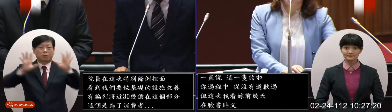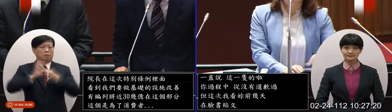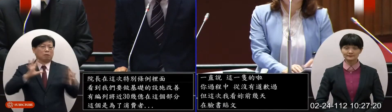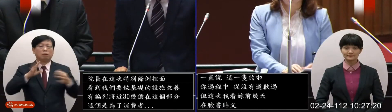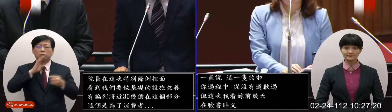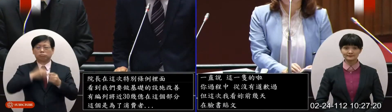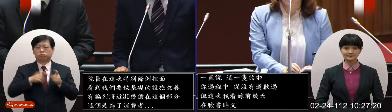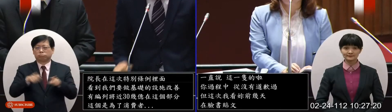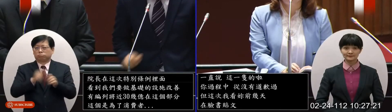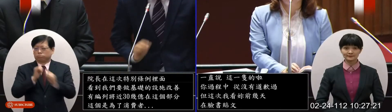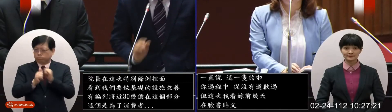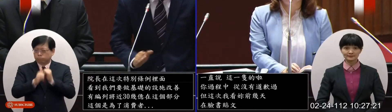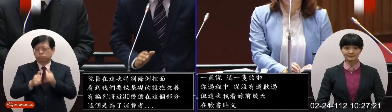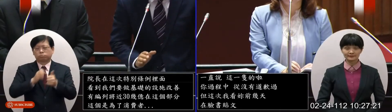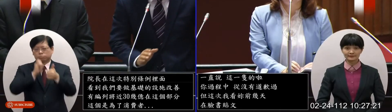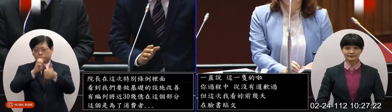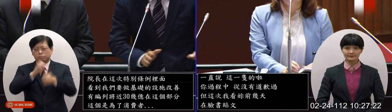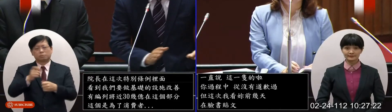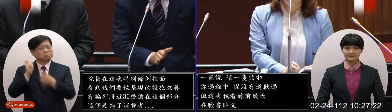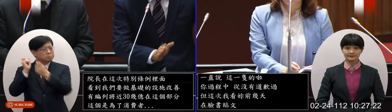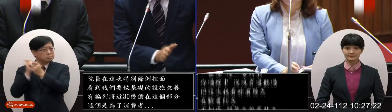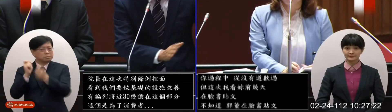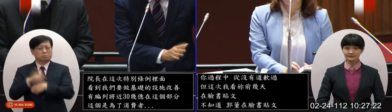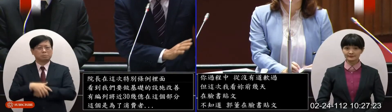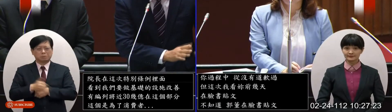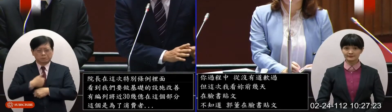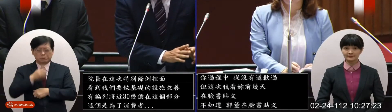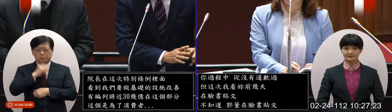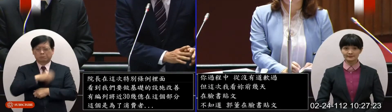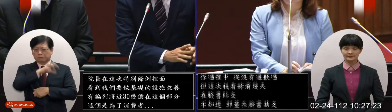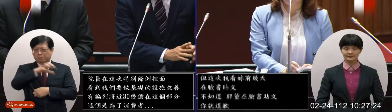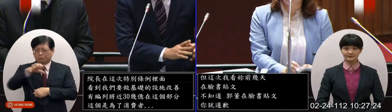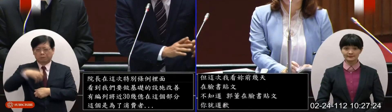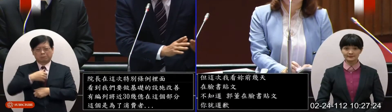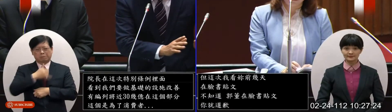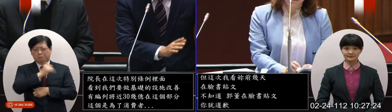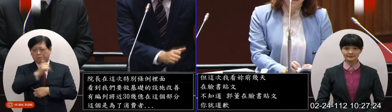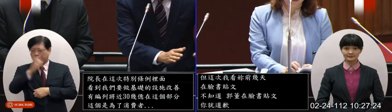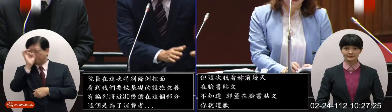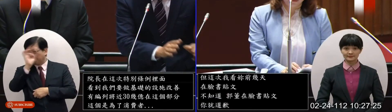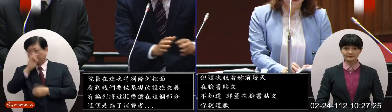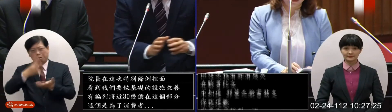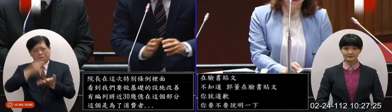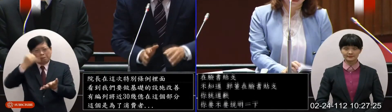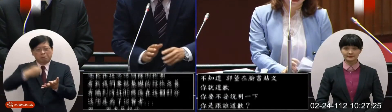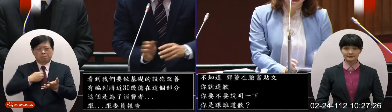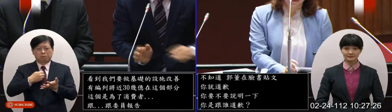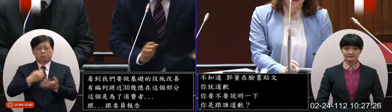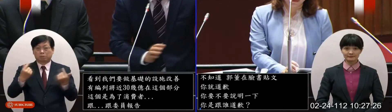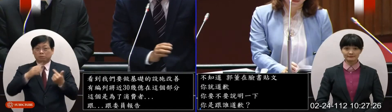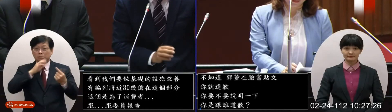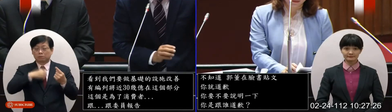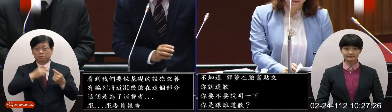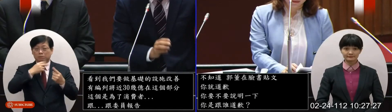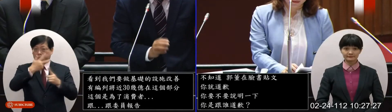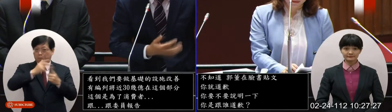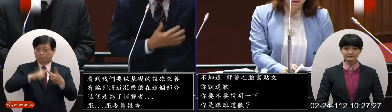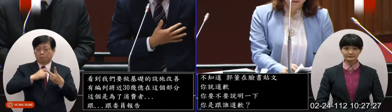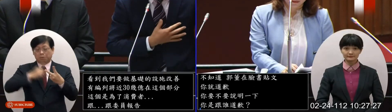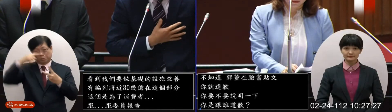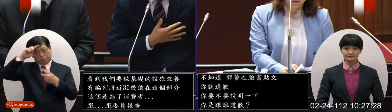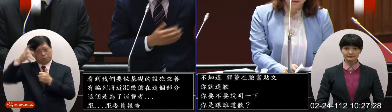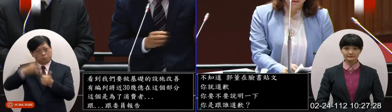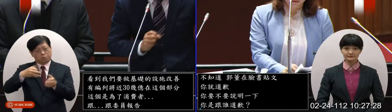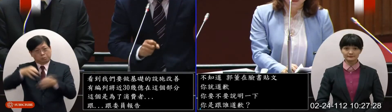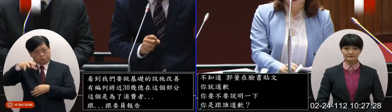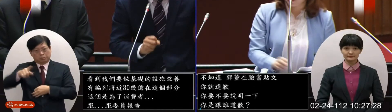跟消费者，因为最近他要多跑一两次到通路。包括超市或传统市场